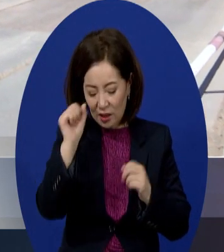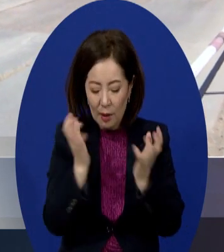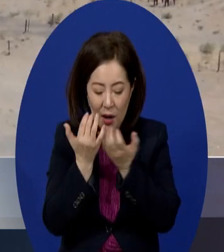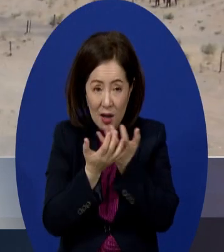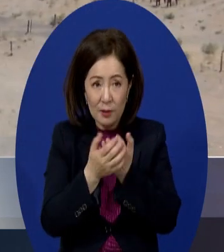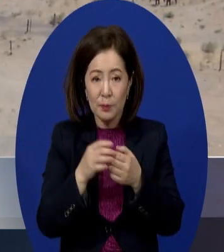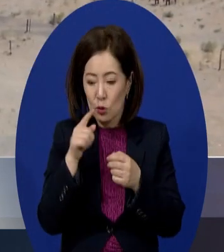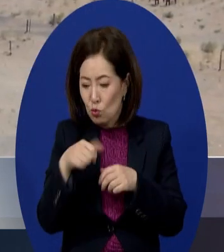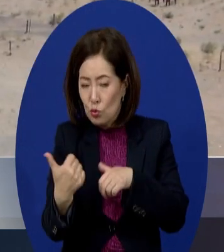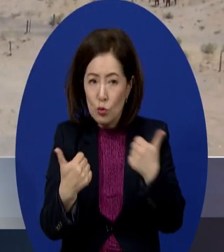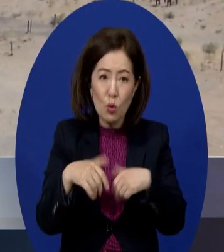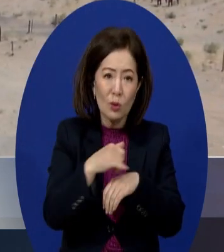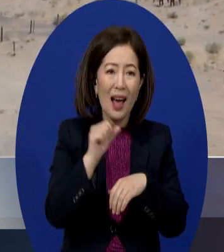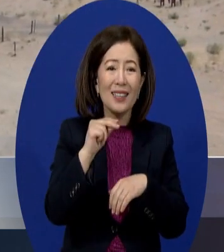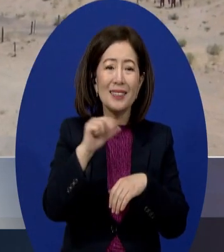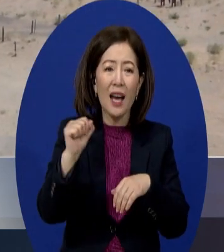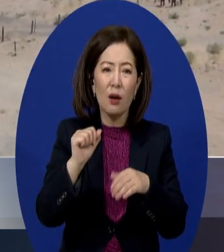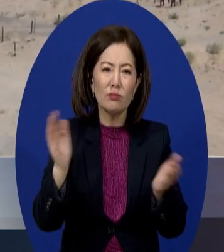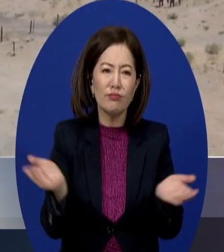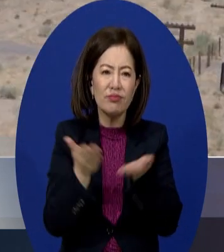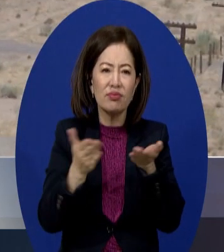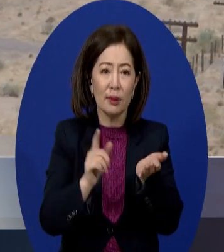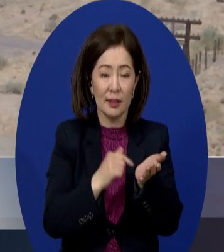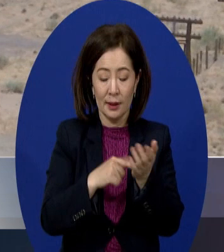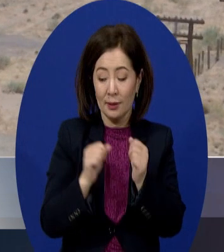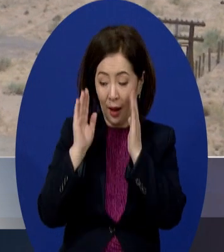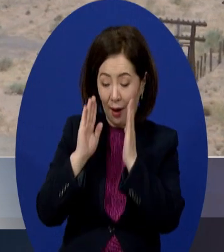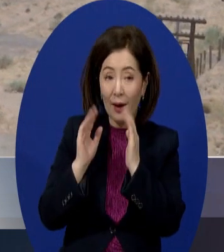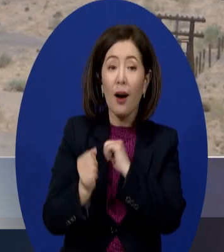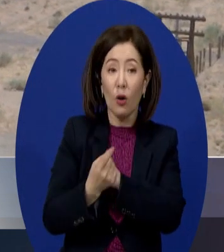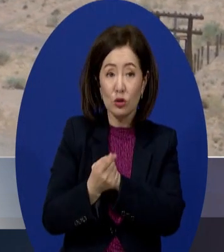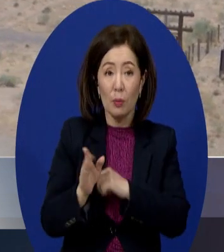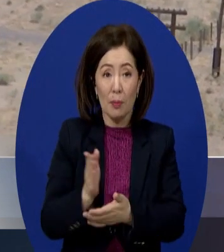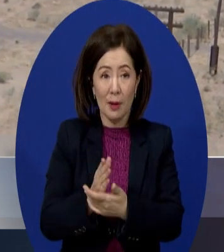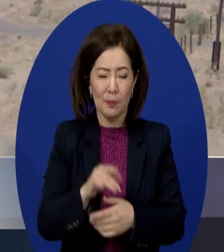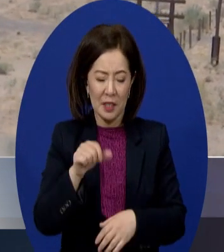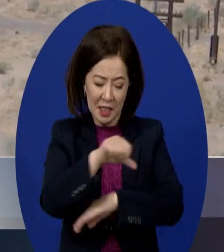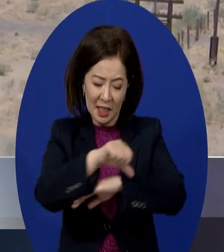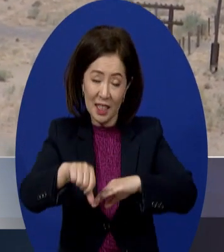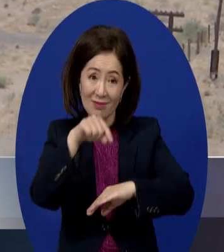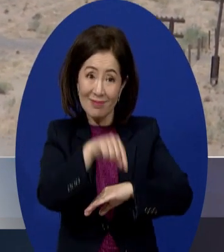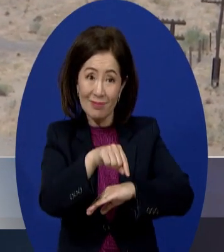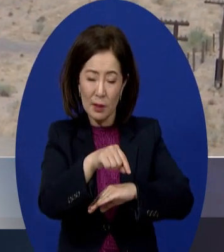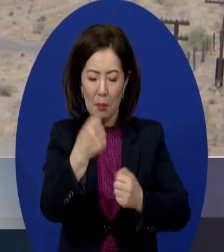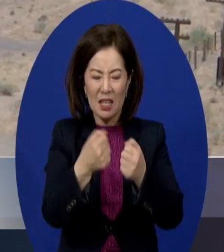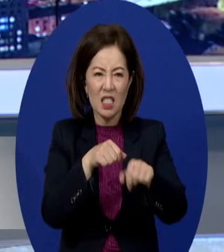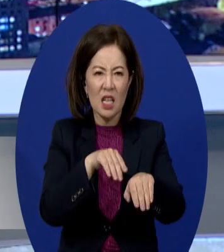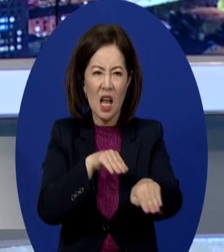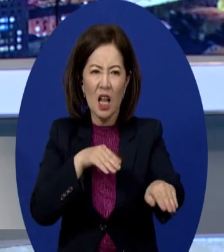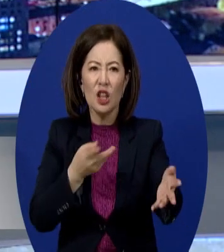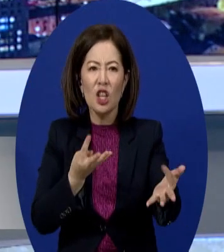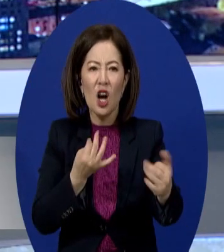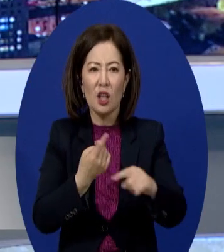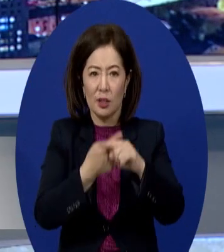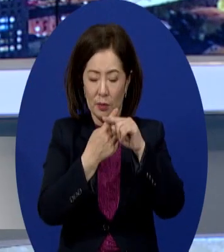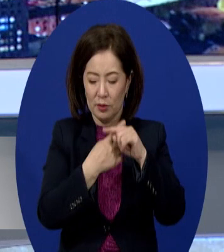орнуудын ачаа тээврийг эрчимжүүлэхээр онцгой анхаарч ажиллаж байгаа мэдээллээ. Цаашид хэлийн боомтуудаар нэвтрүүлэх экспорт импортын автомашины тоог нэмэгдүүлж бүгд найрамд